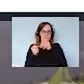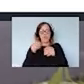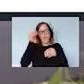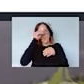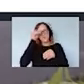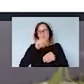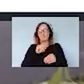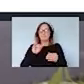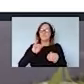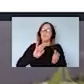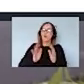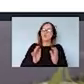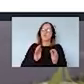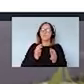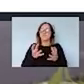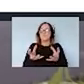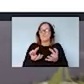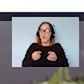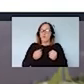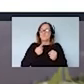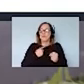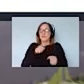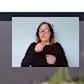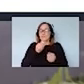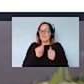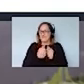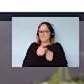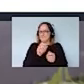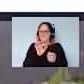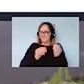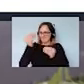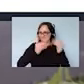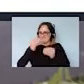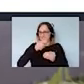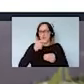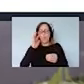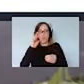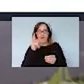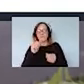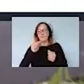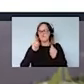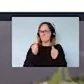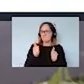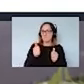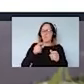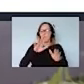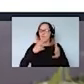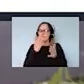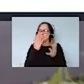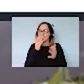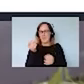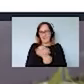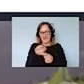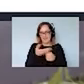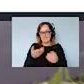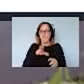uczyć się w sposób bardzo taki wciągający, bo ta symulacja jest zarówno ładna, jak i jest świetnie przygotowana, jest trochę taką małą grą. Możemy uczyć